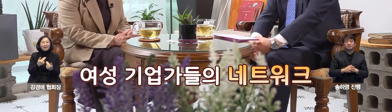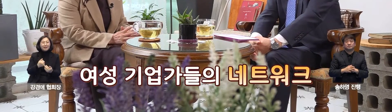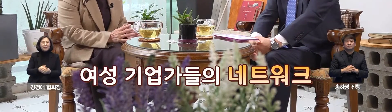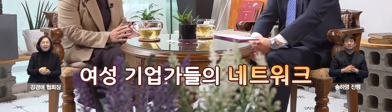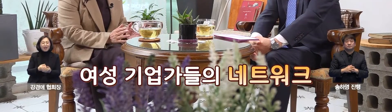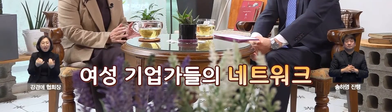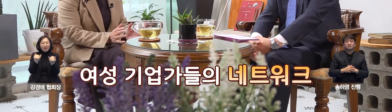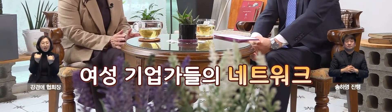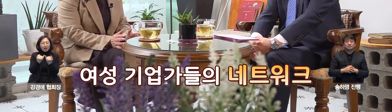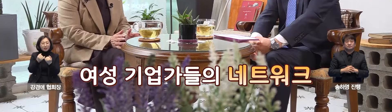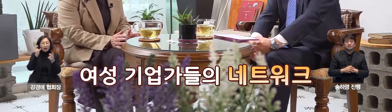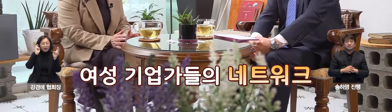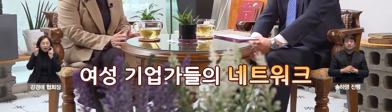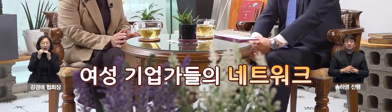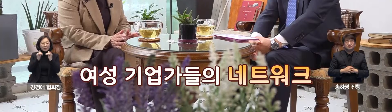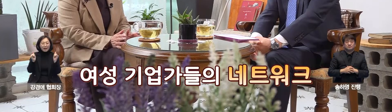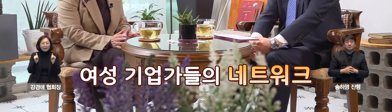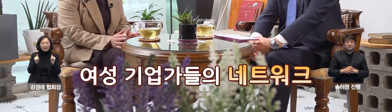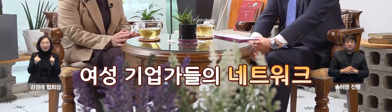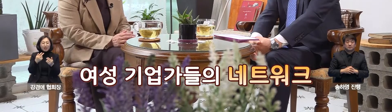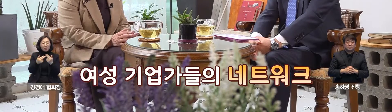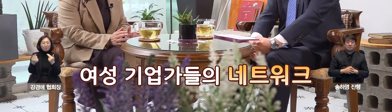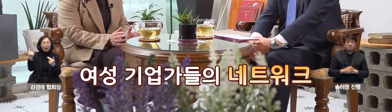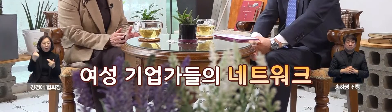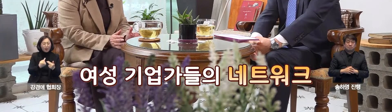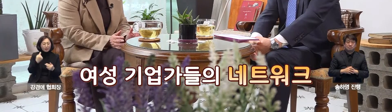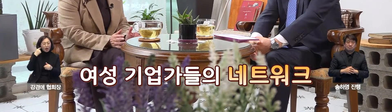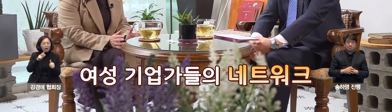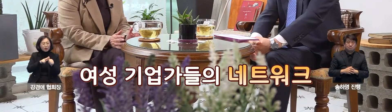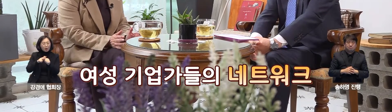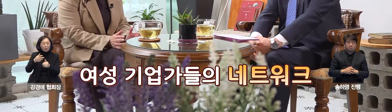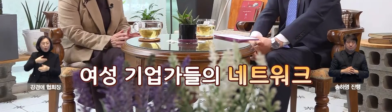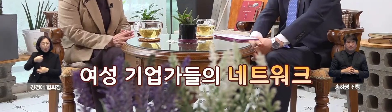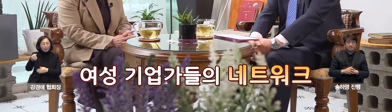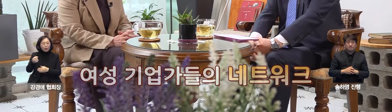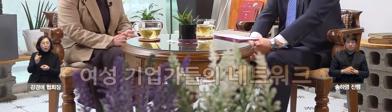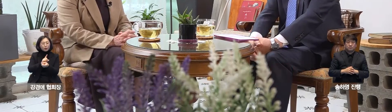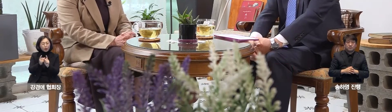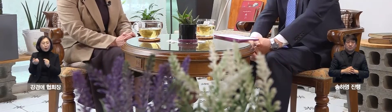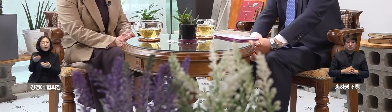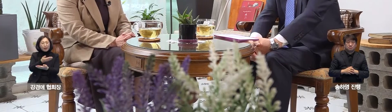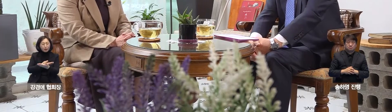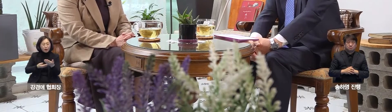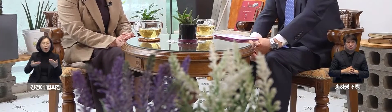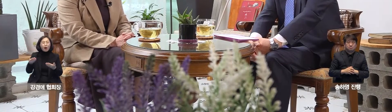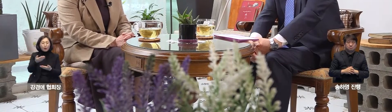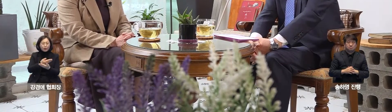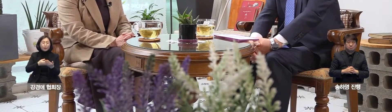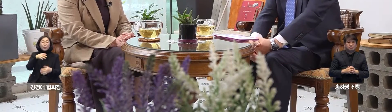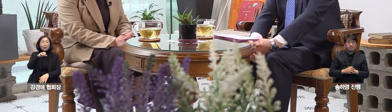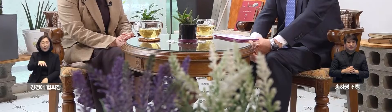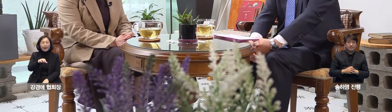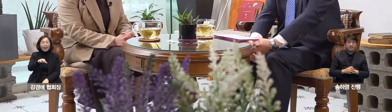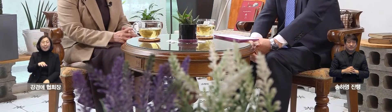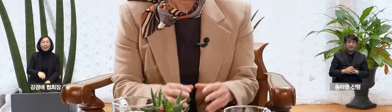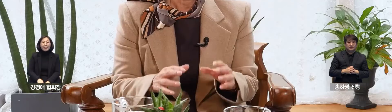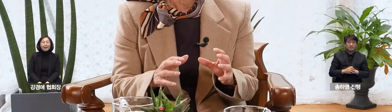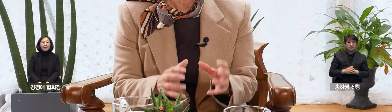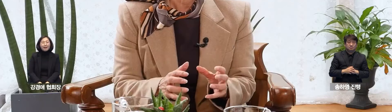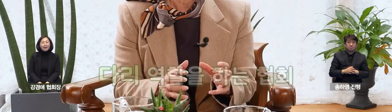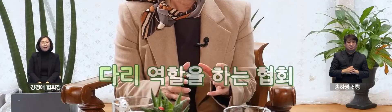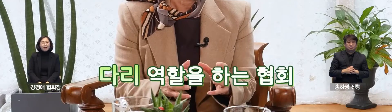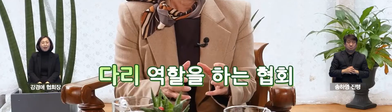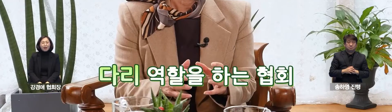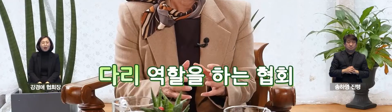여성 기업가들이 이곳에 와서 정보를 얻고 네트워킹도 좀 네트워킹, 하고 네. 이런 공간이어서 진짜